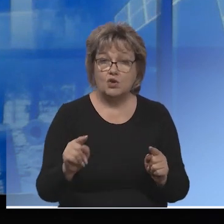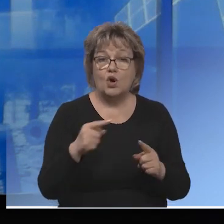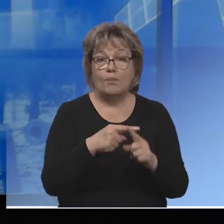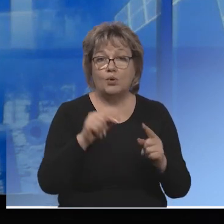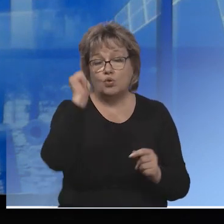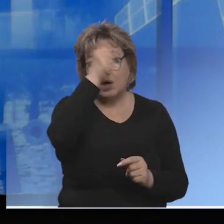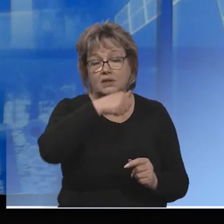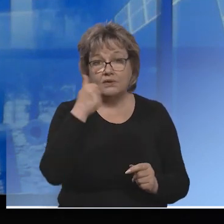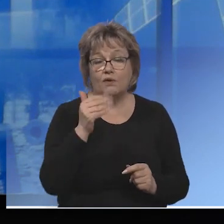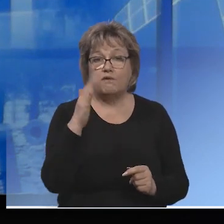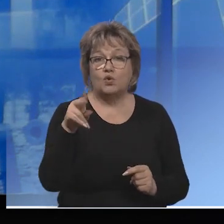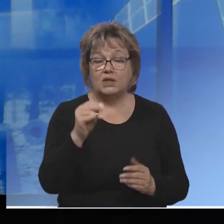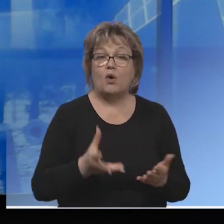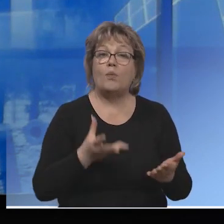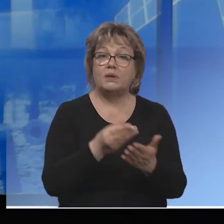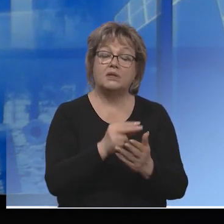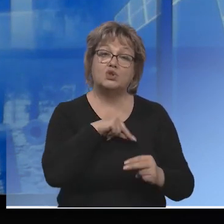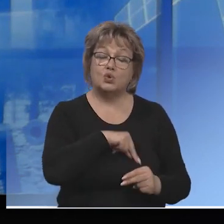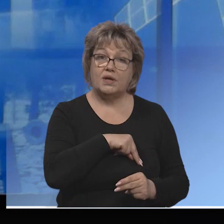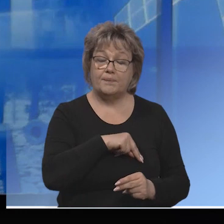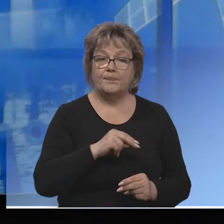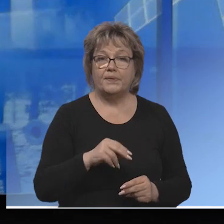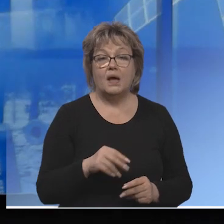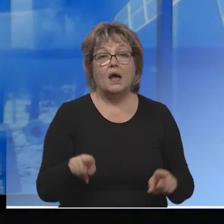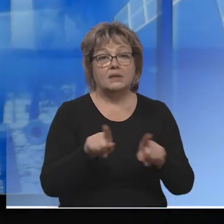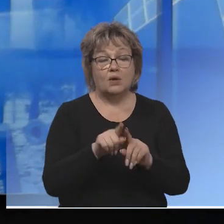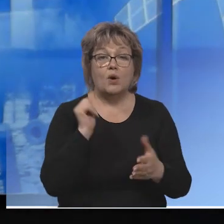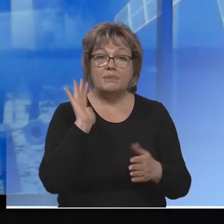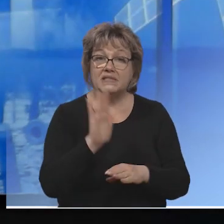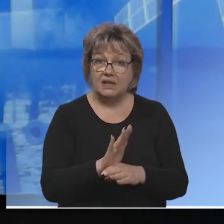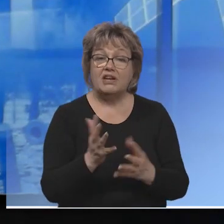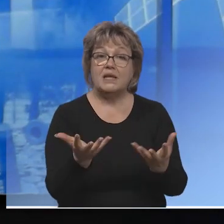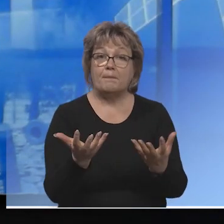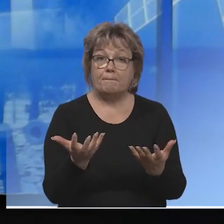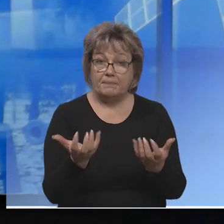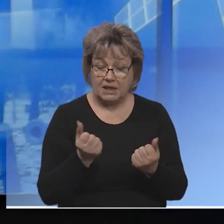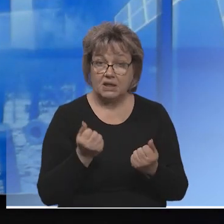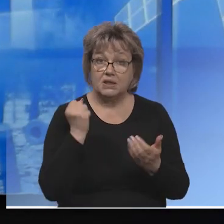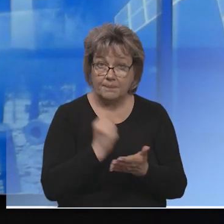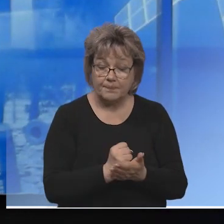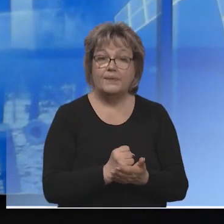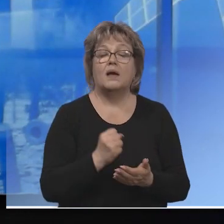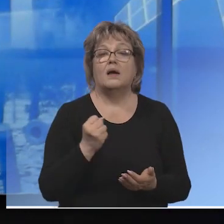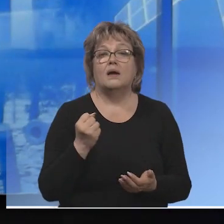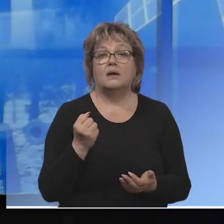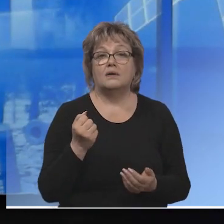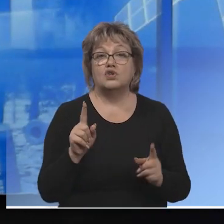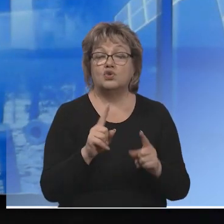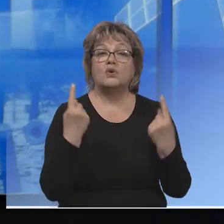на полугодового, так скажем, фонда оплаты труда. Такое постановление принято. Что из него важно? Да,